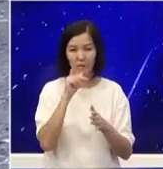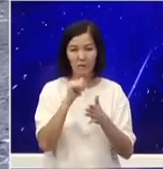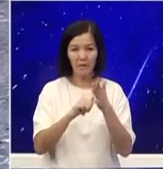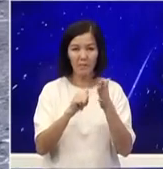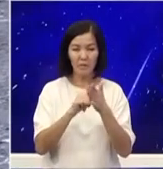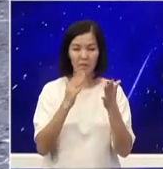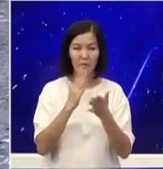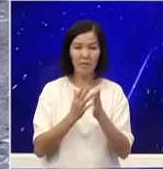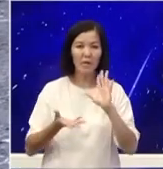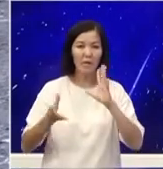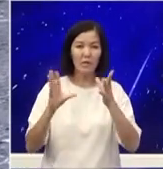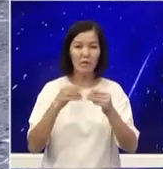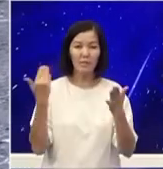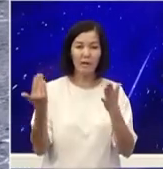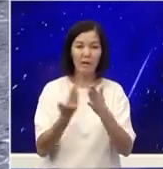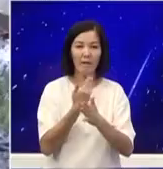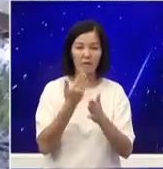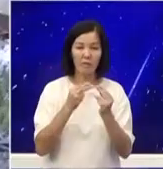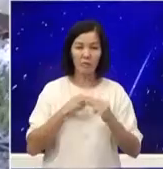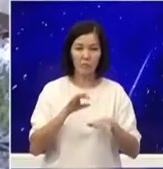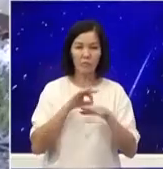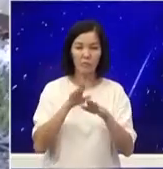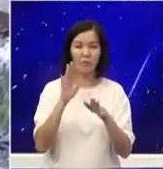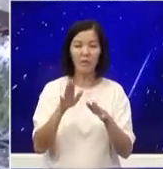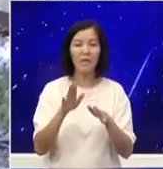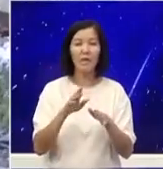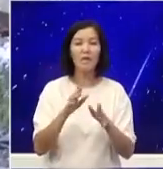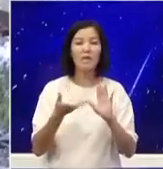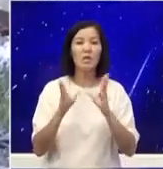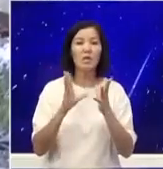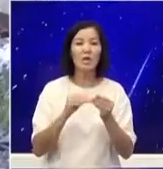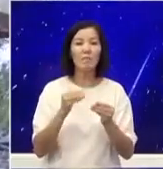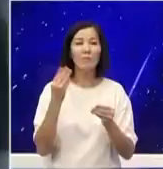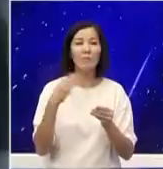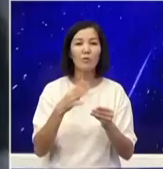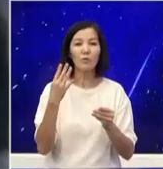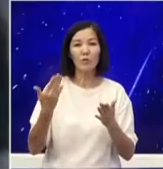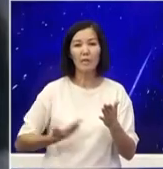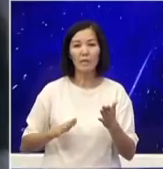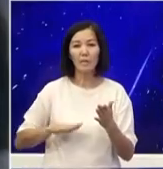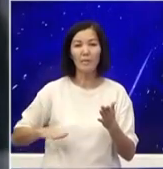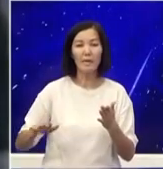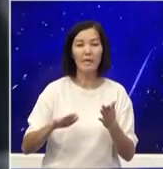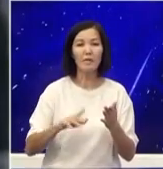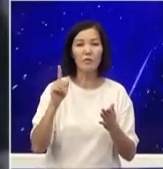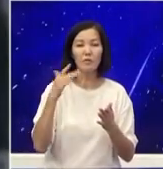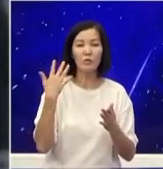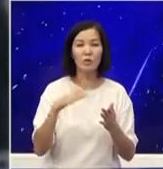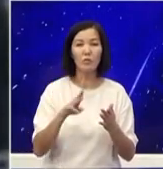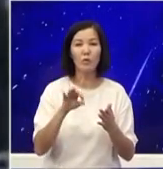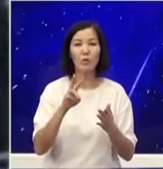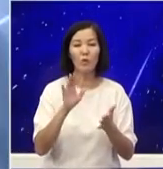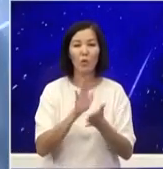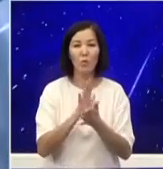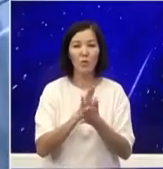аудандық жалпы бір қайта сұрыптауға жұмыс жасаймыз. Жалпы Көксу ауданындағы 34 елді мекеннен айына 150 тонна қоқыс шығарылады.